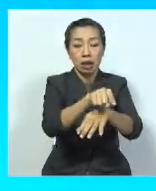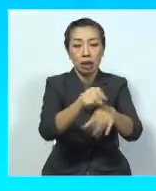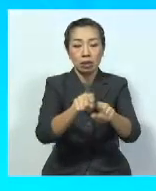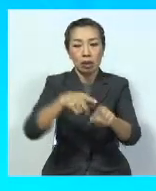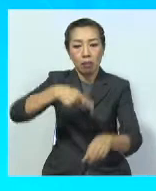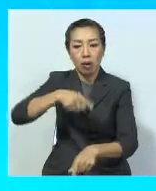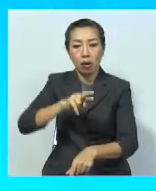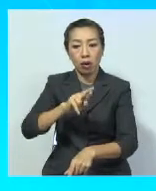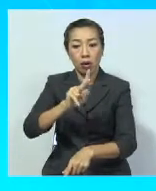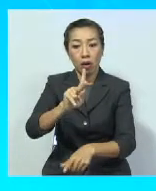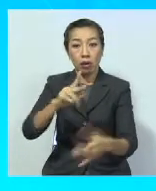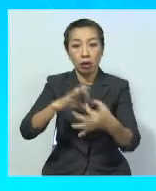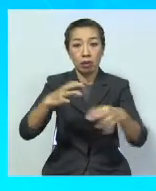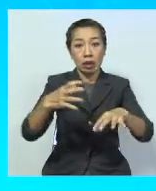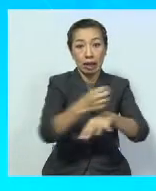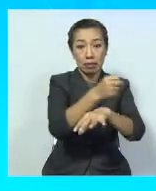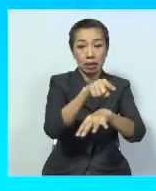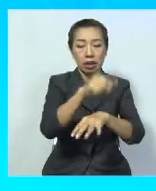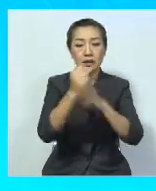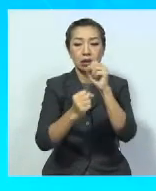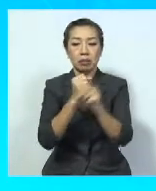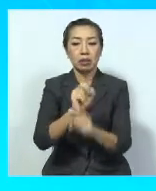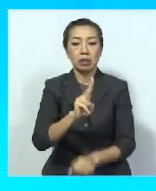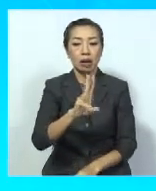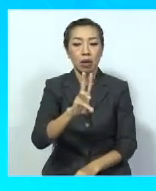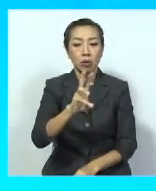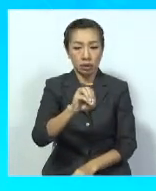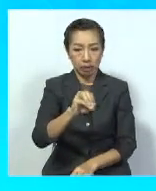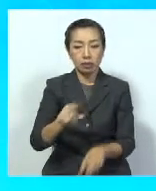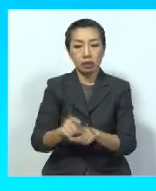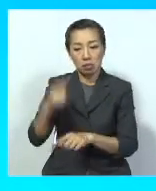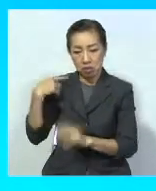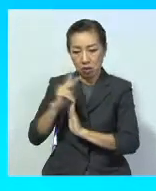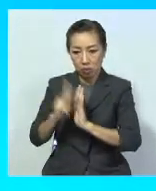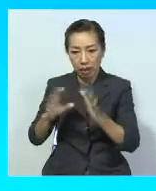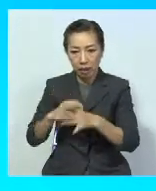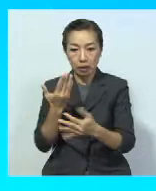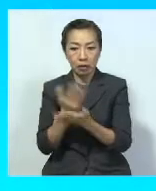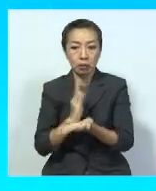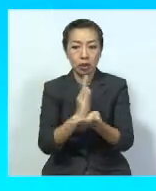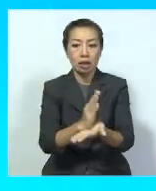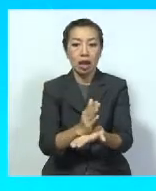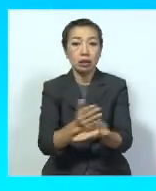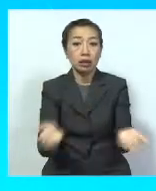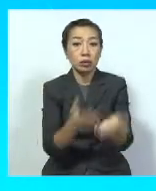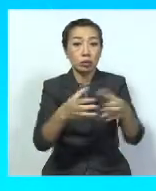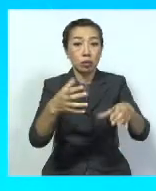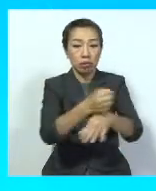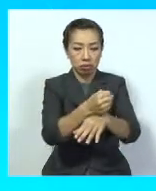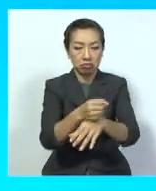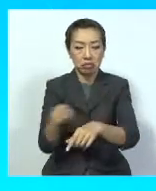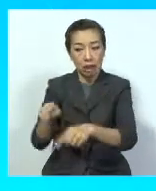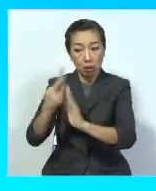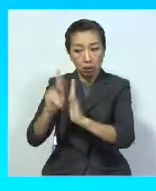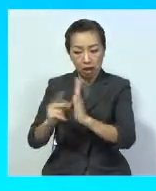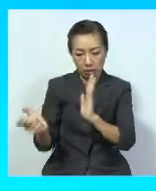พรบว่าด้วยพรรคการเมืองพุทธศักราช2560โดยสาระสำคัญกำหนดให้ผู้บริจาคเงินให้แก่พร